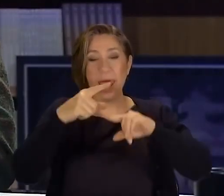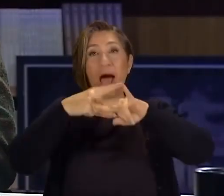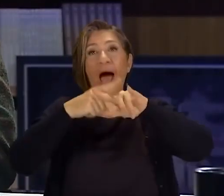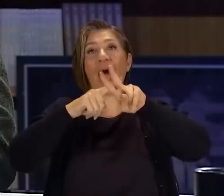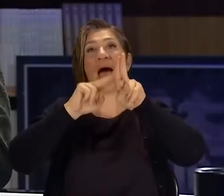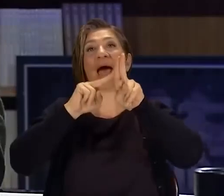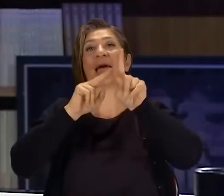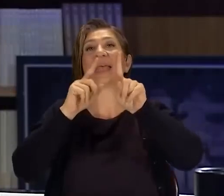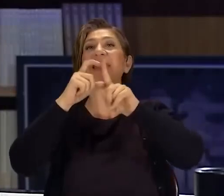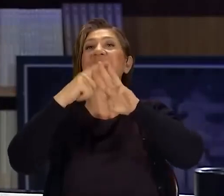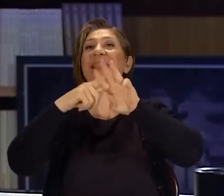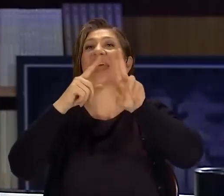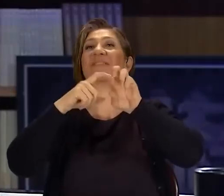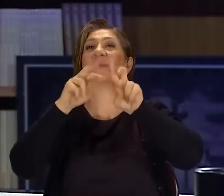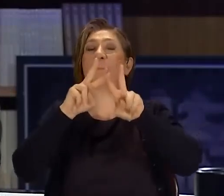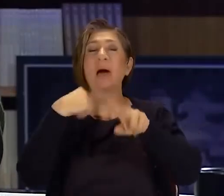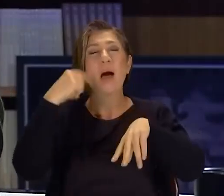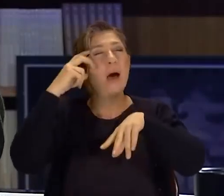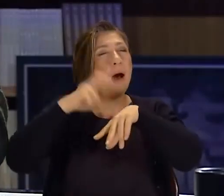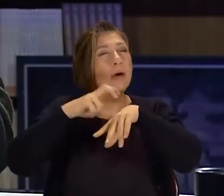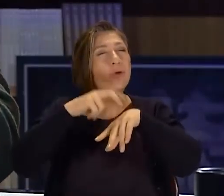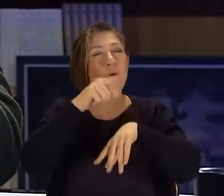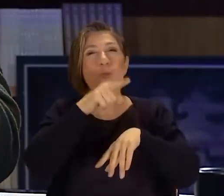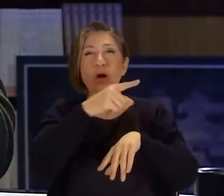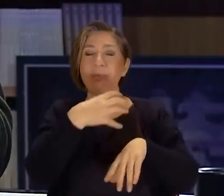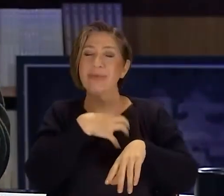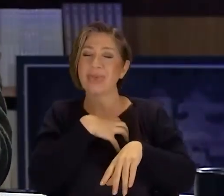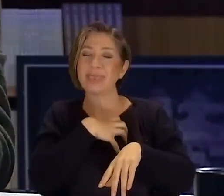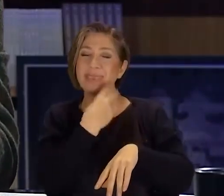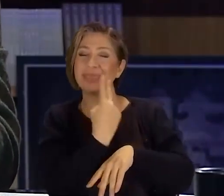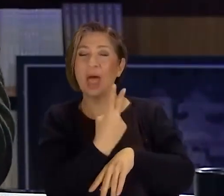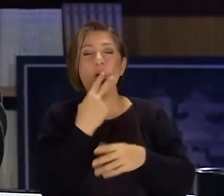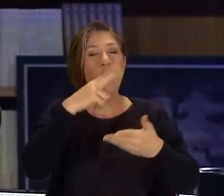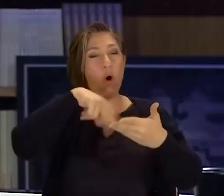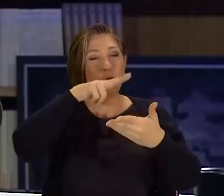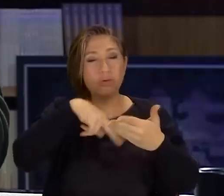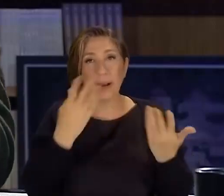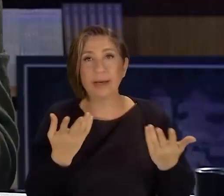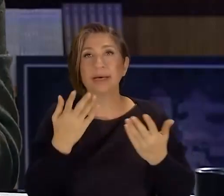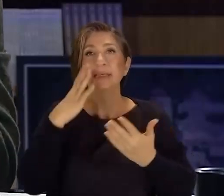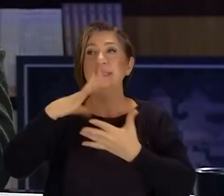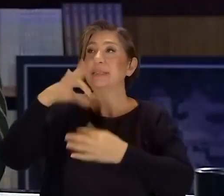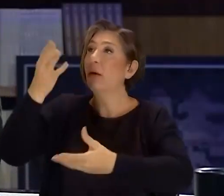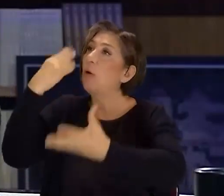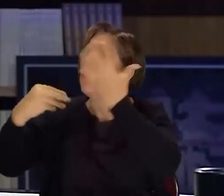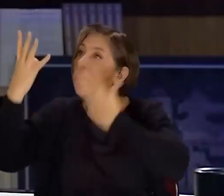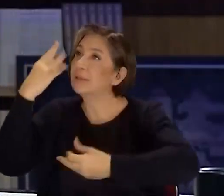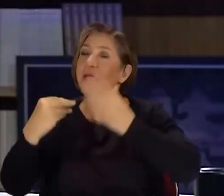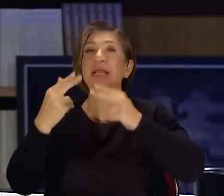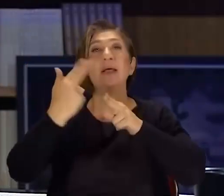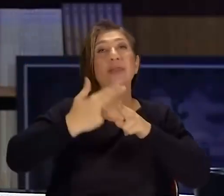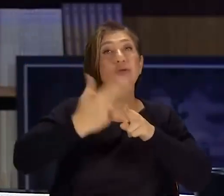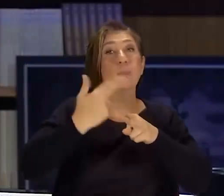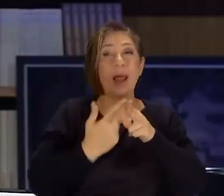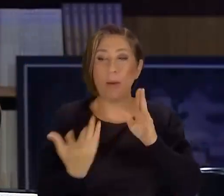Hakkı devrimi atılıyor Çünkü Hakkı ağabeyinin bu kendi okuduklarını insanlar o dediklerini